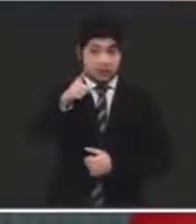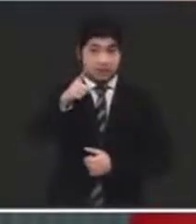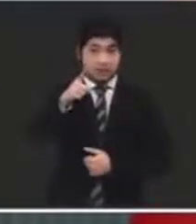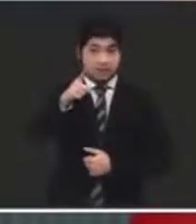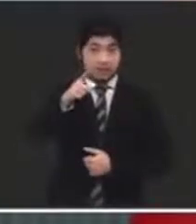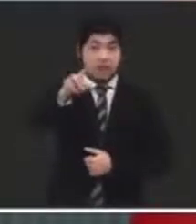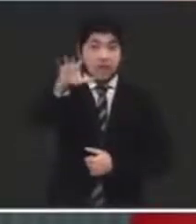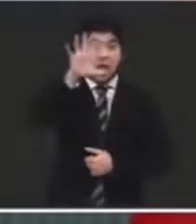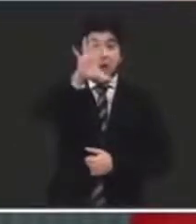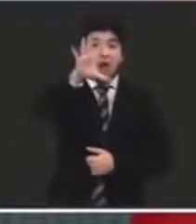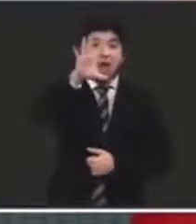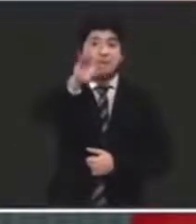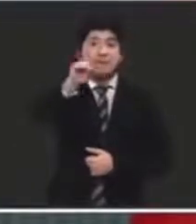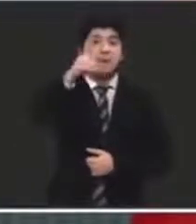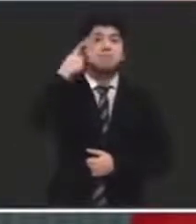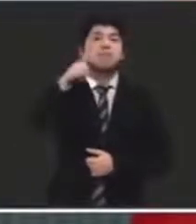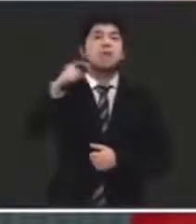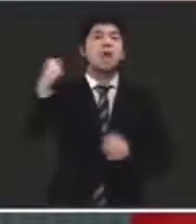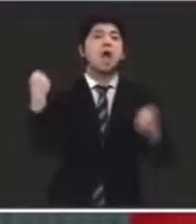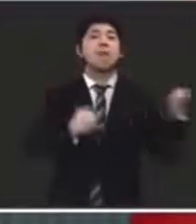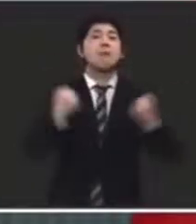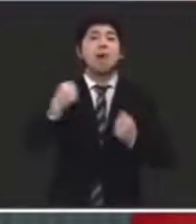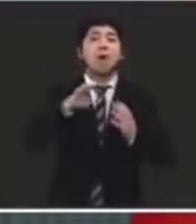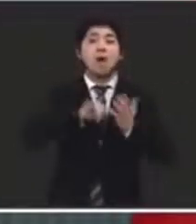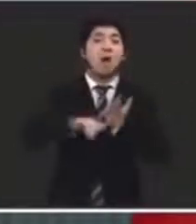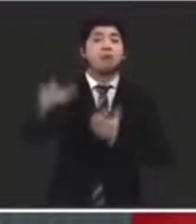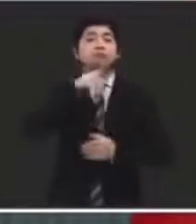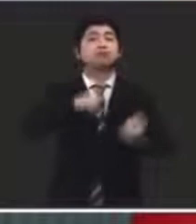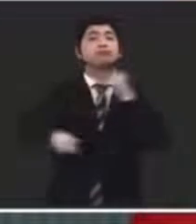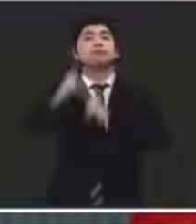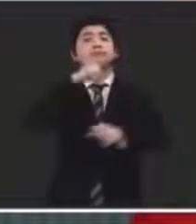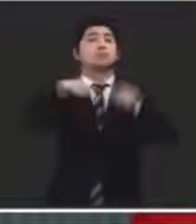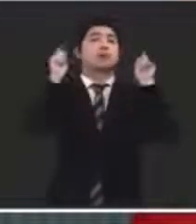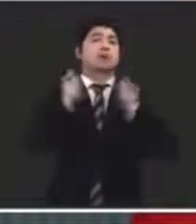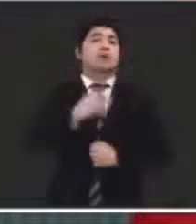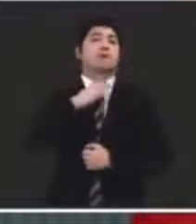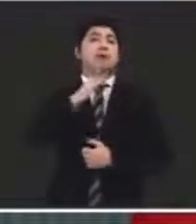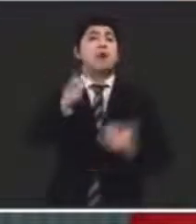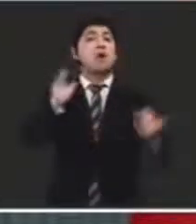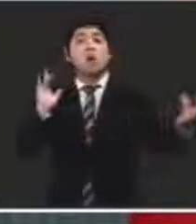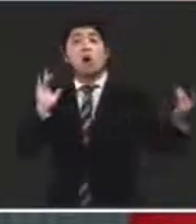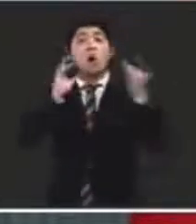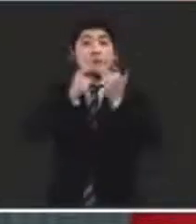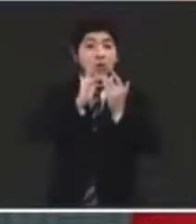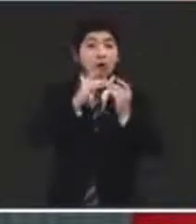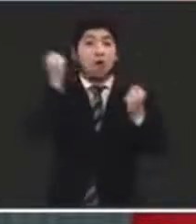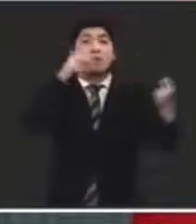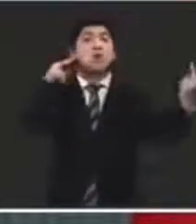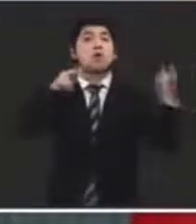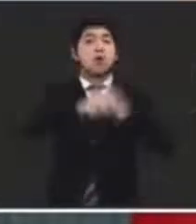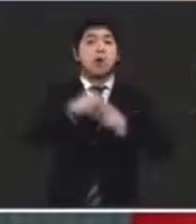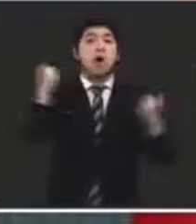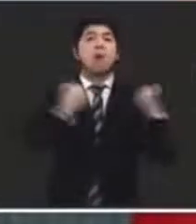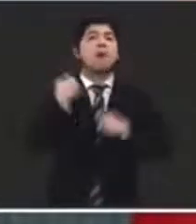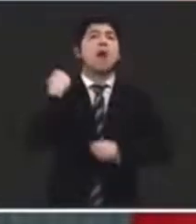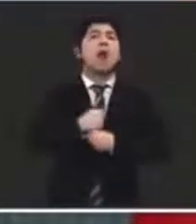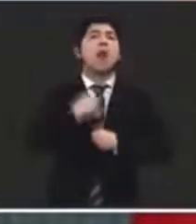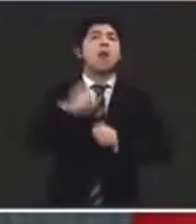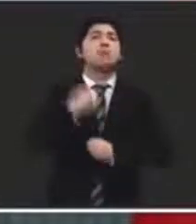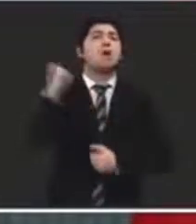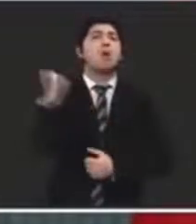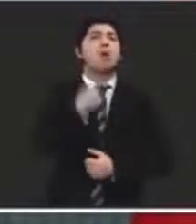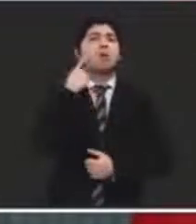51 bin araç köprünün ve otoyolun araç garantisi